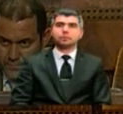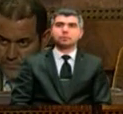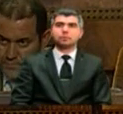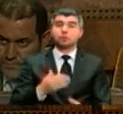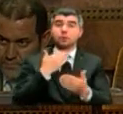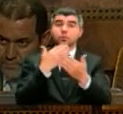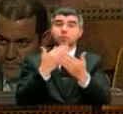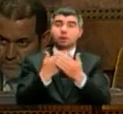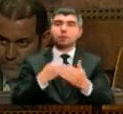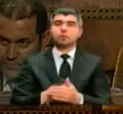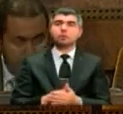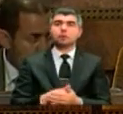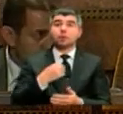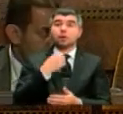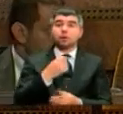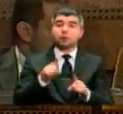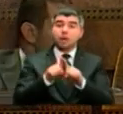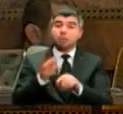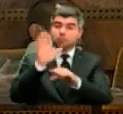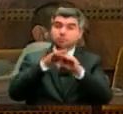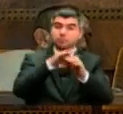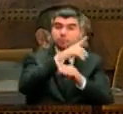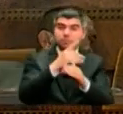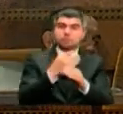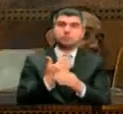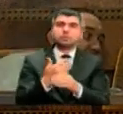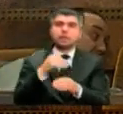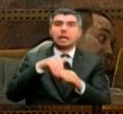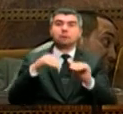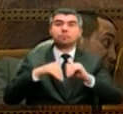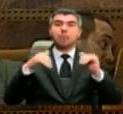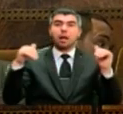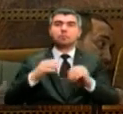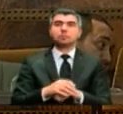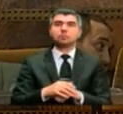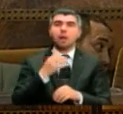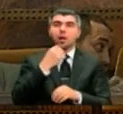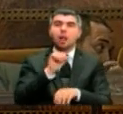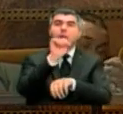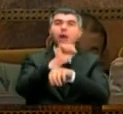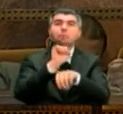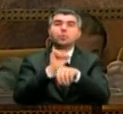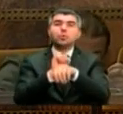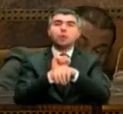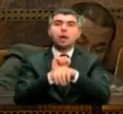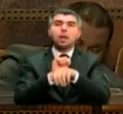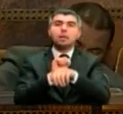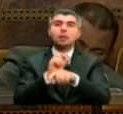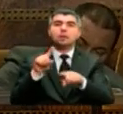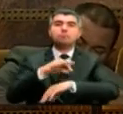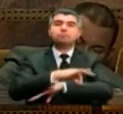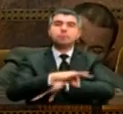أحيط المجلس الموقر علما أن التعاضدية العامة لموظفي الإدارات